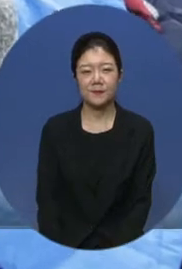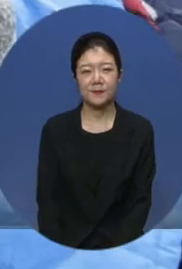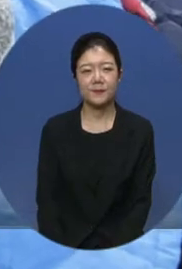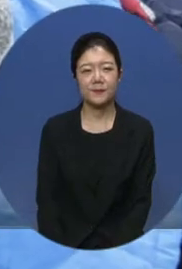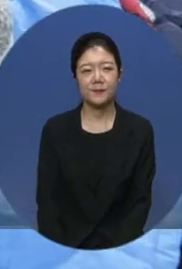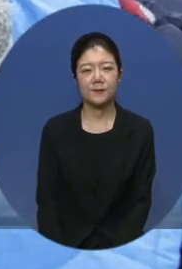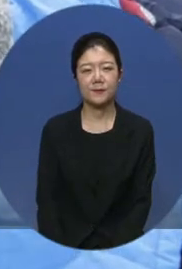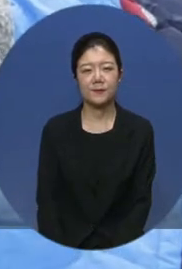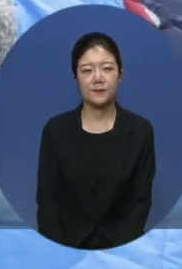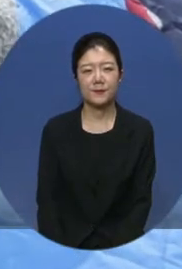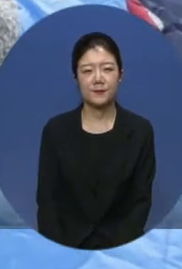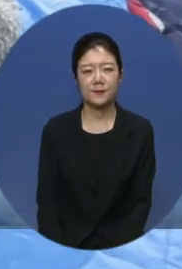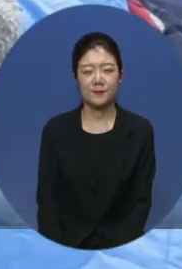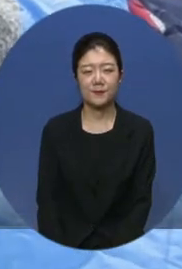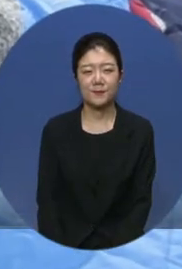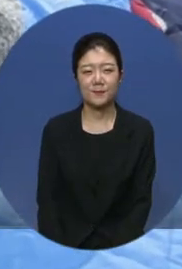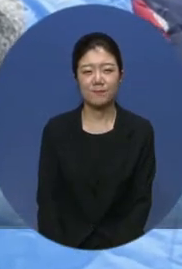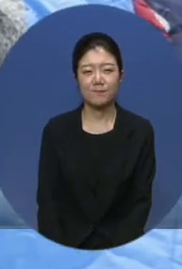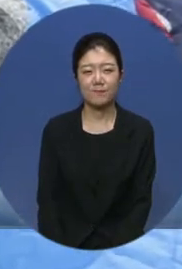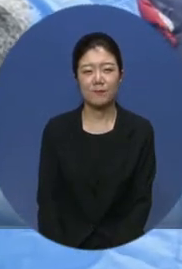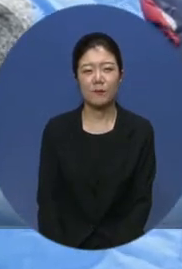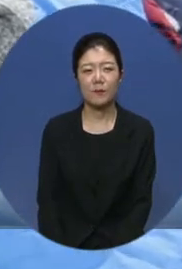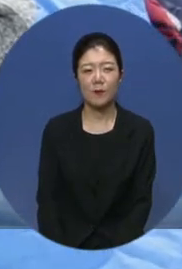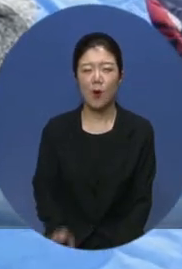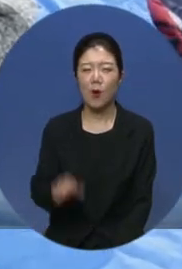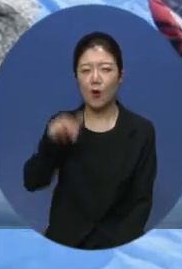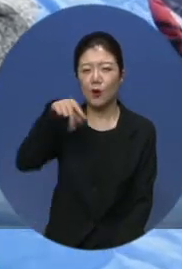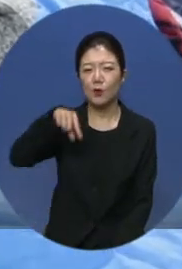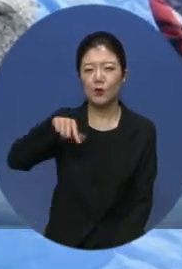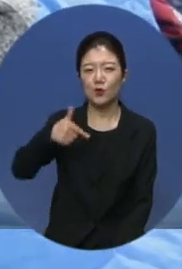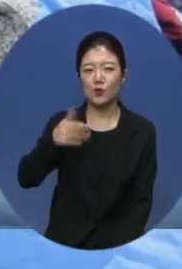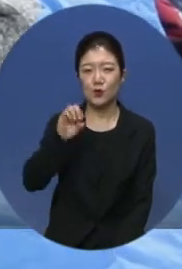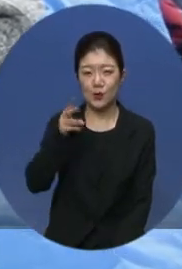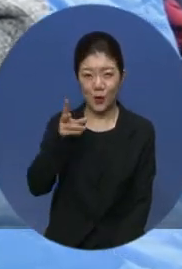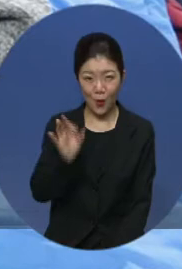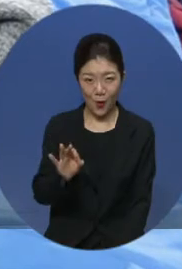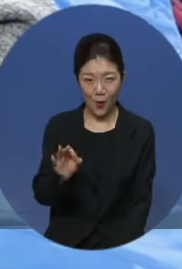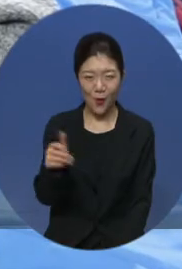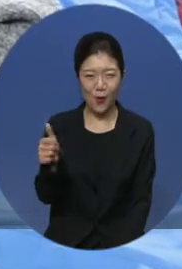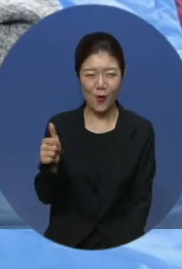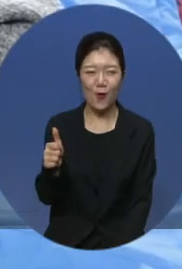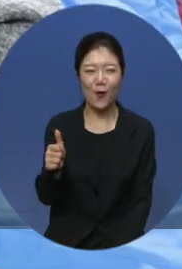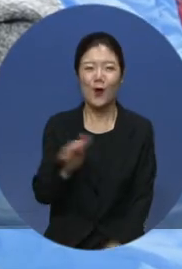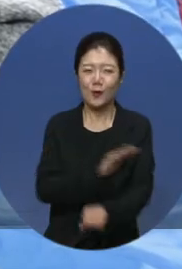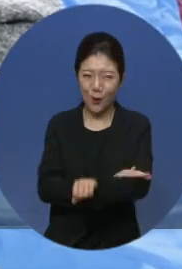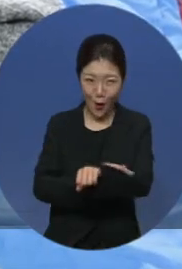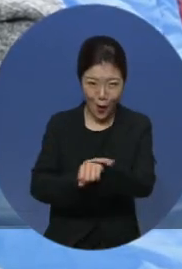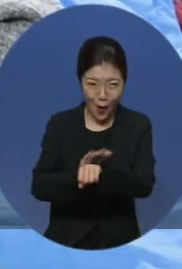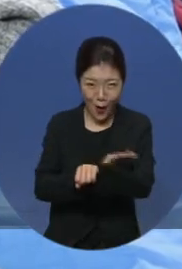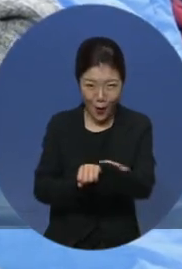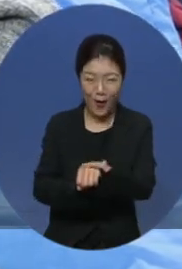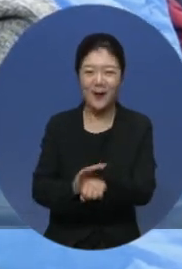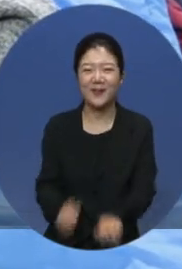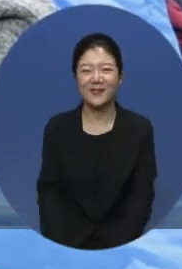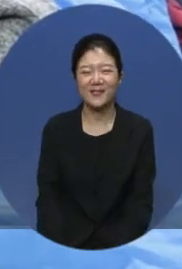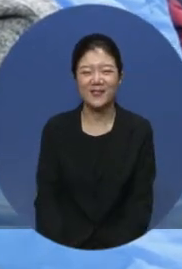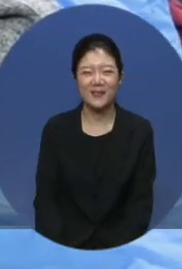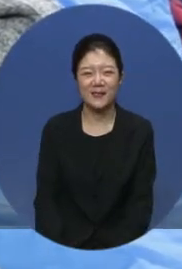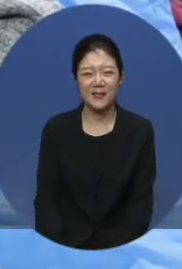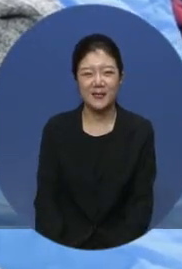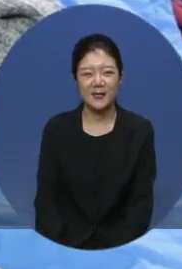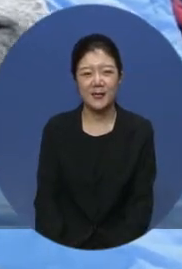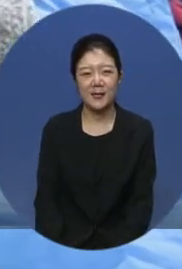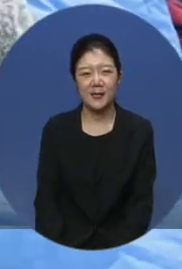그럼 준영 씨는 잘 하는 편인가요? 우리 준영 씨는 잘 하시는 편이죠.